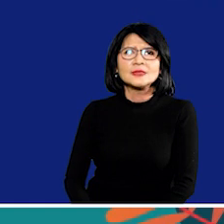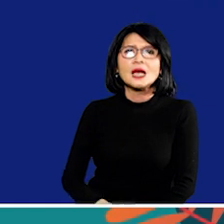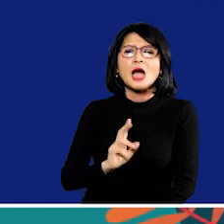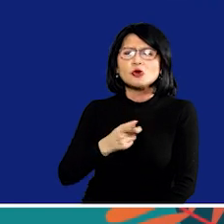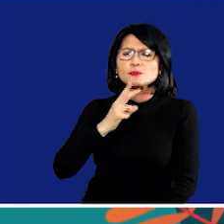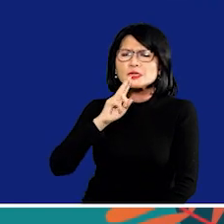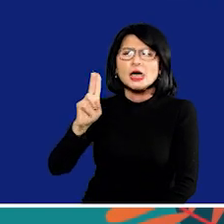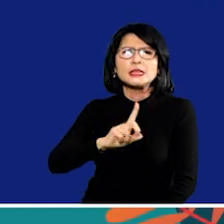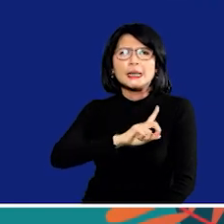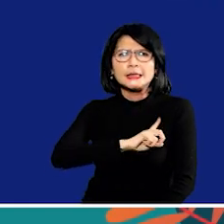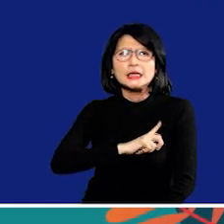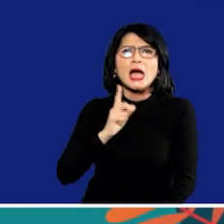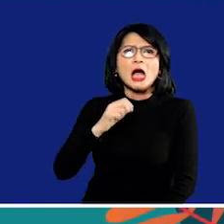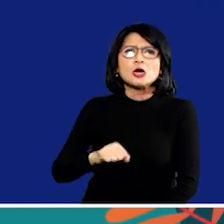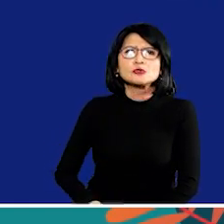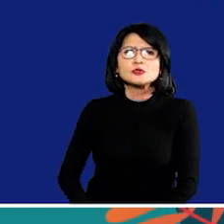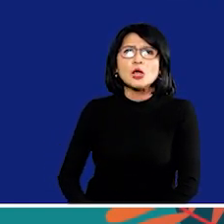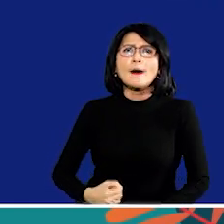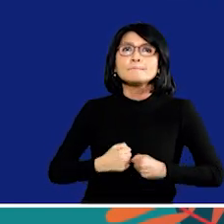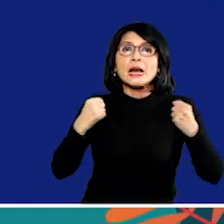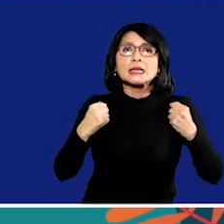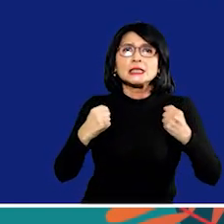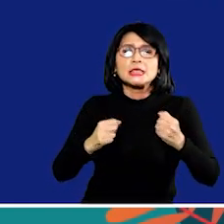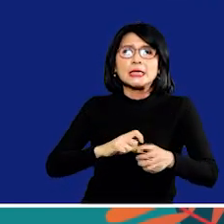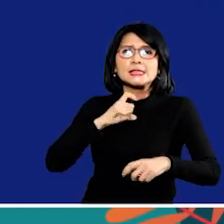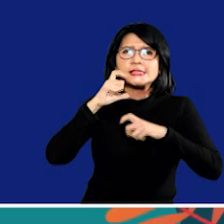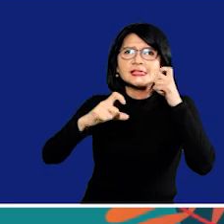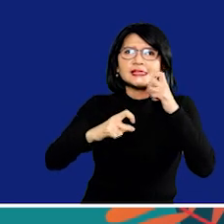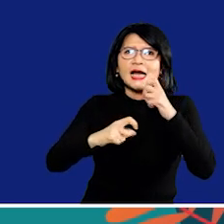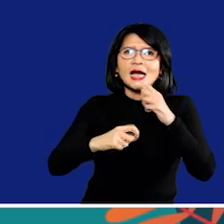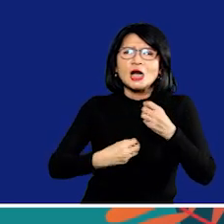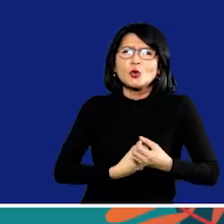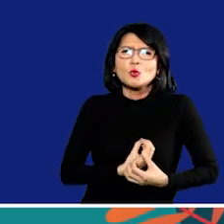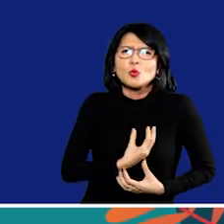Harus berani menceritakan ungkapan hati.